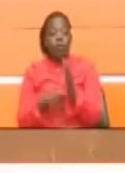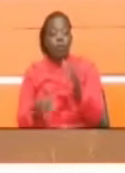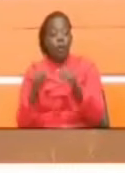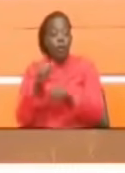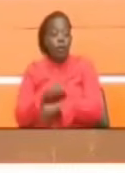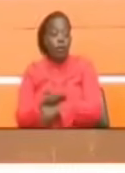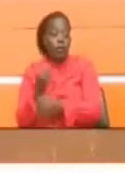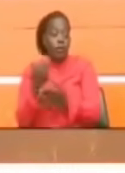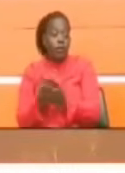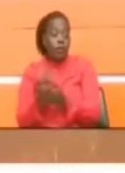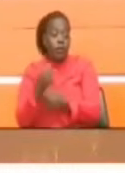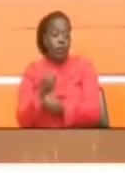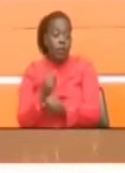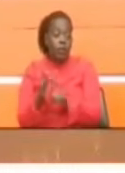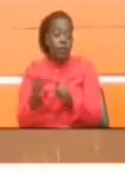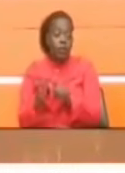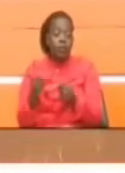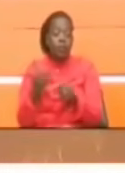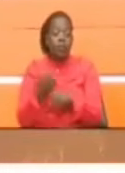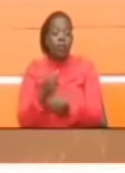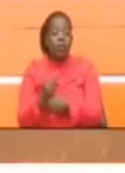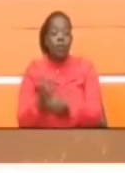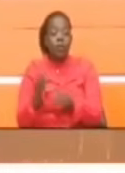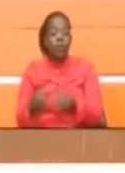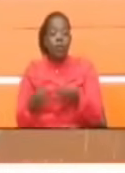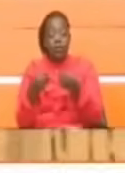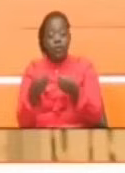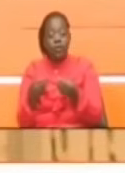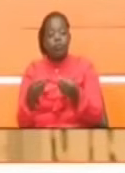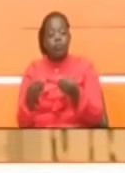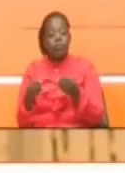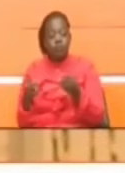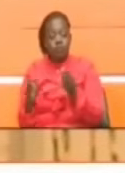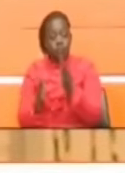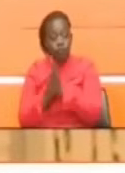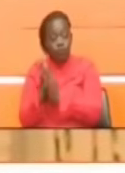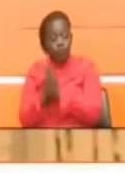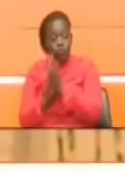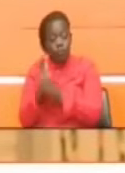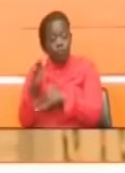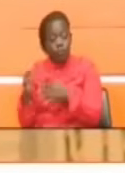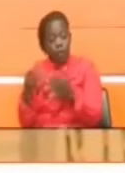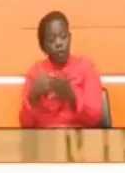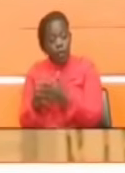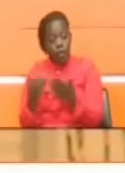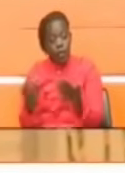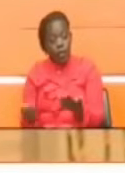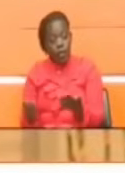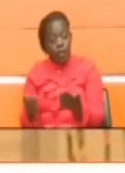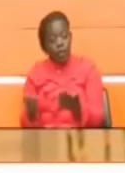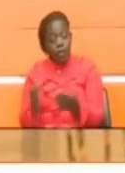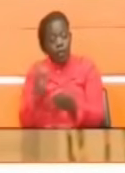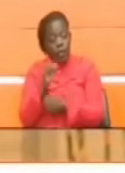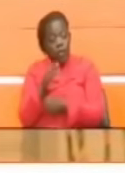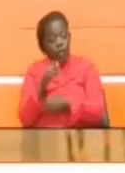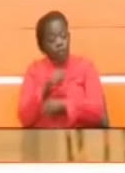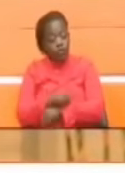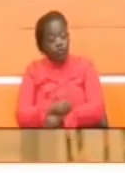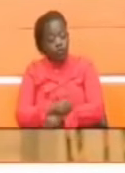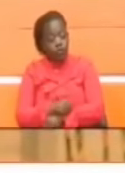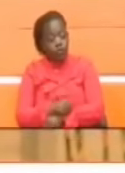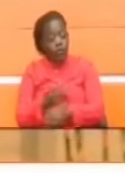era asabye kampuni n'ebitongole okwettanira ebyuma byabwe. Tukubiriza bannannyini masomero,